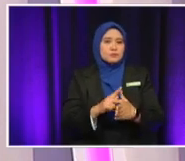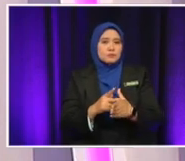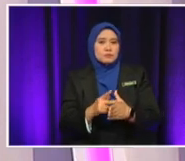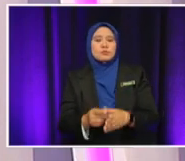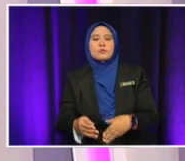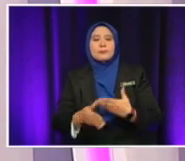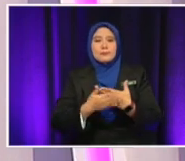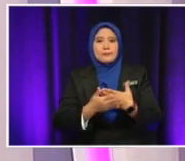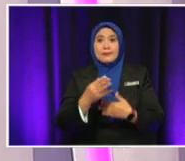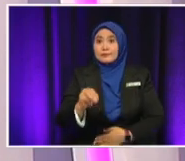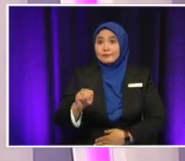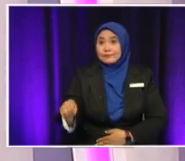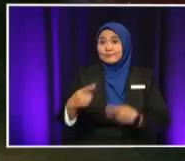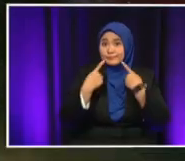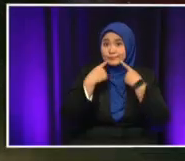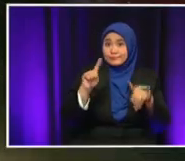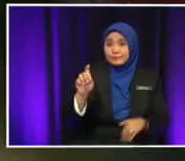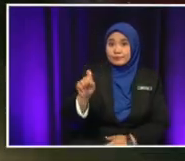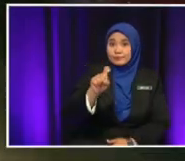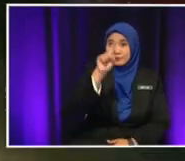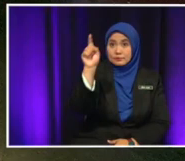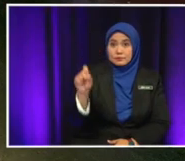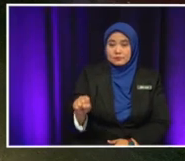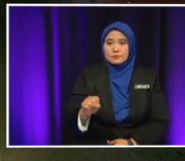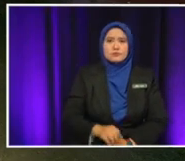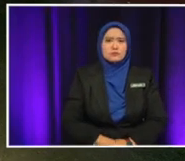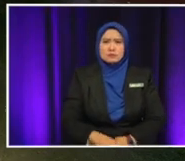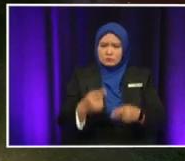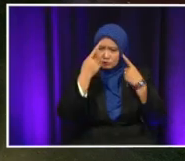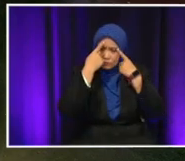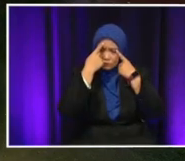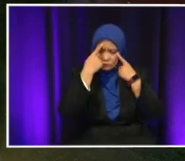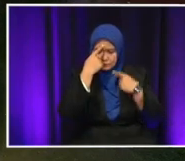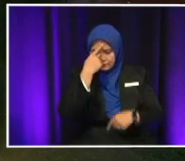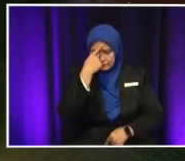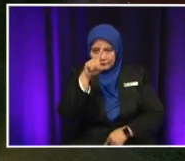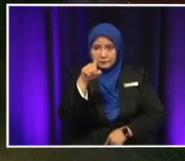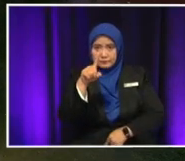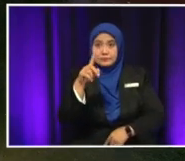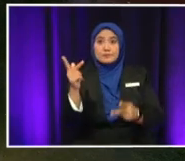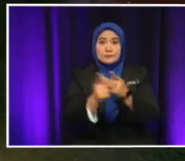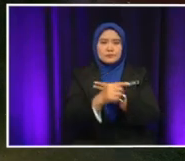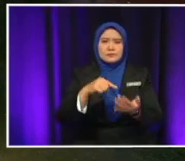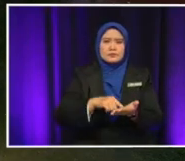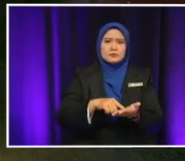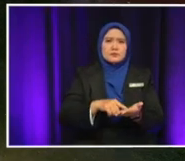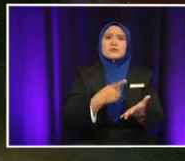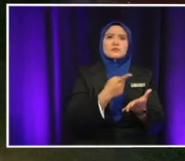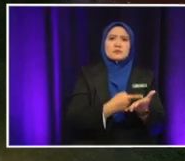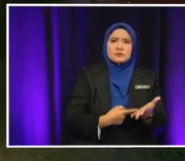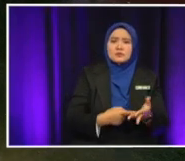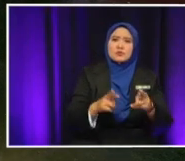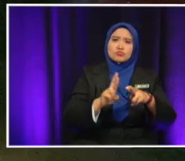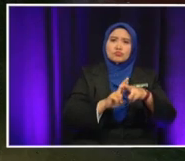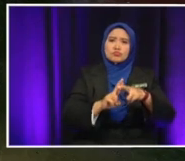menjawab soal lain oke untuk ini mungkin ada sedikit eee kata-kata nasehat ataupun rumusan bagi